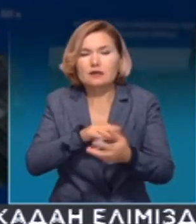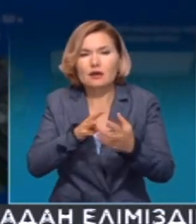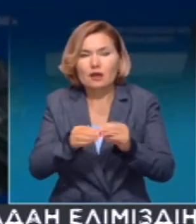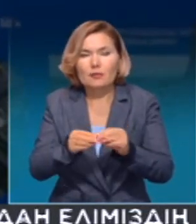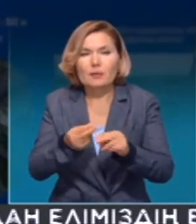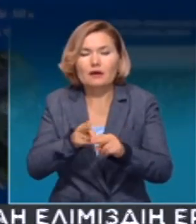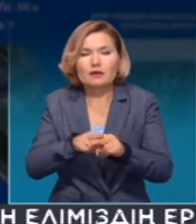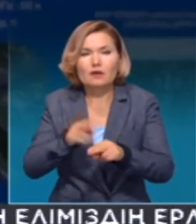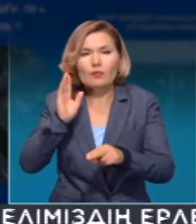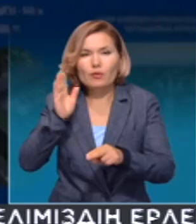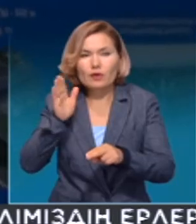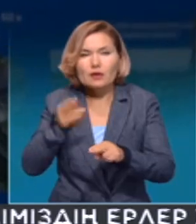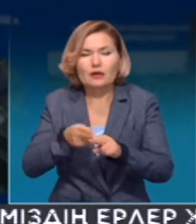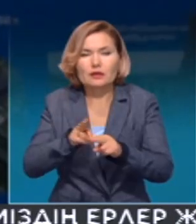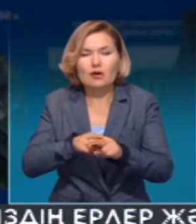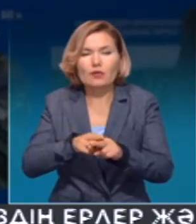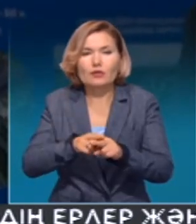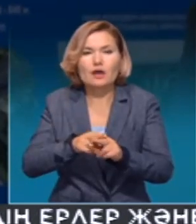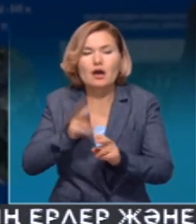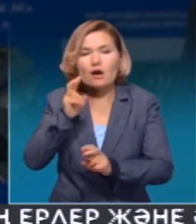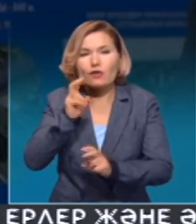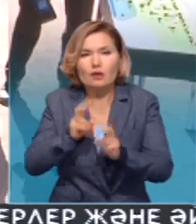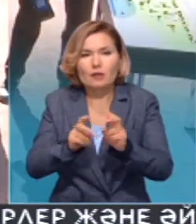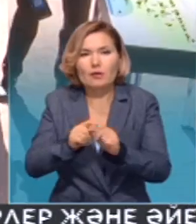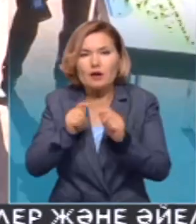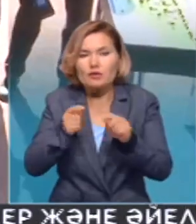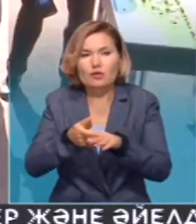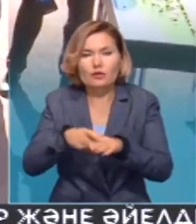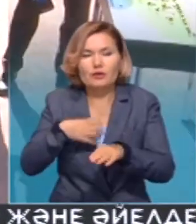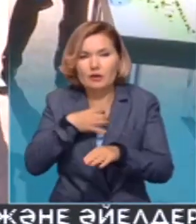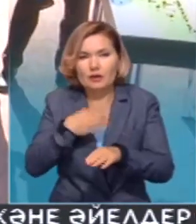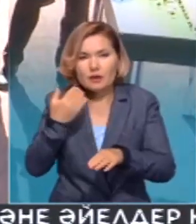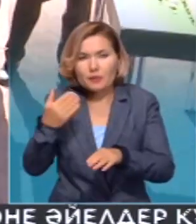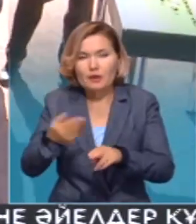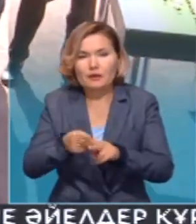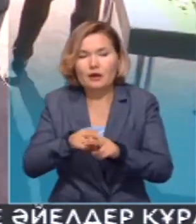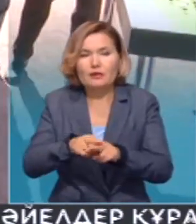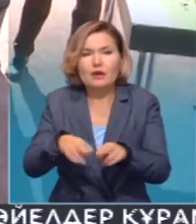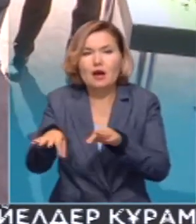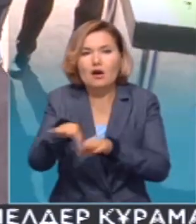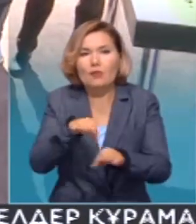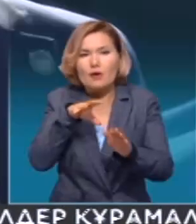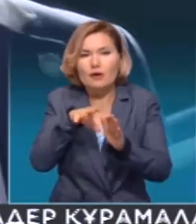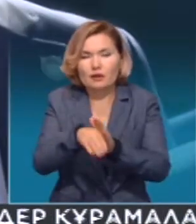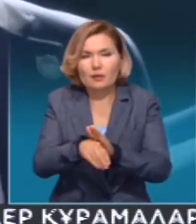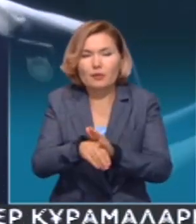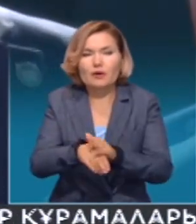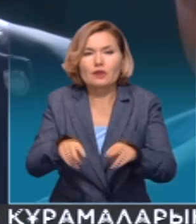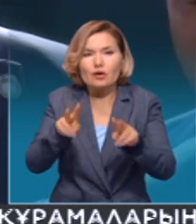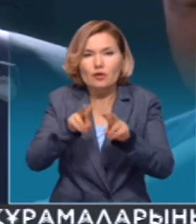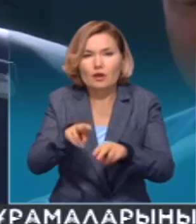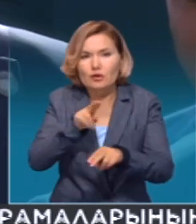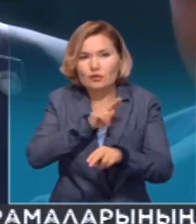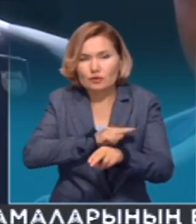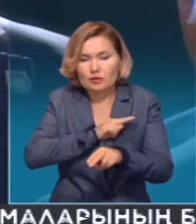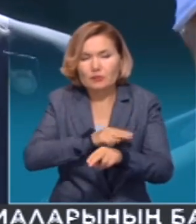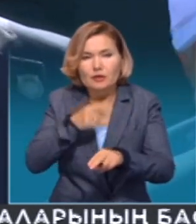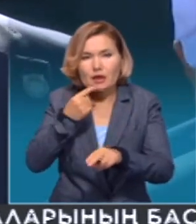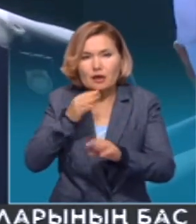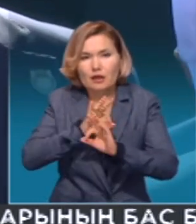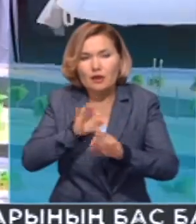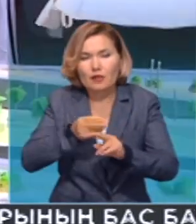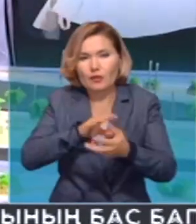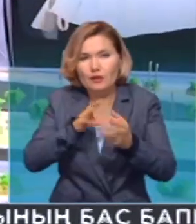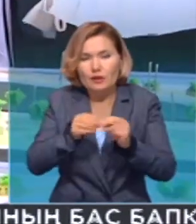коммуналдық инфрақұрылымның жеткілікті болуы өте маңызды. Әкімдік тарапы жол картасы бойынша алғашқы зерделеу жұмыстары жүріп жатқанын жеткізді.